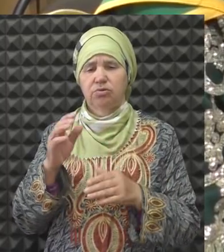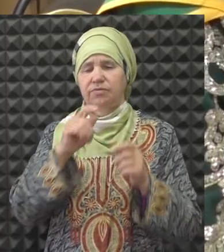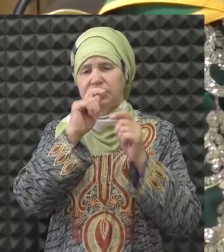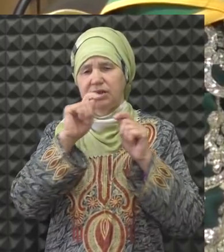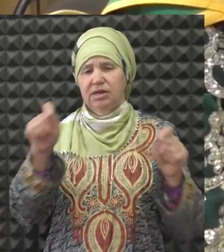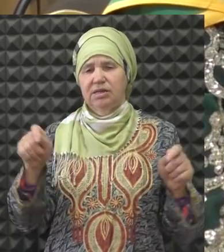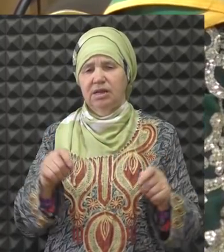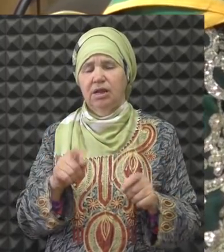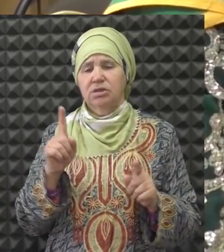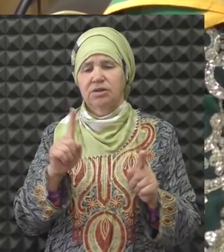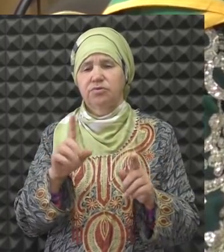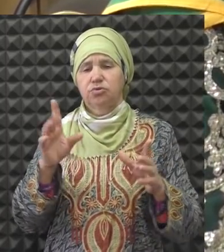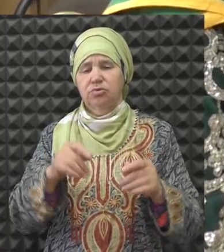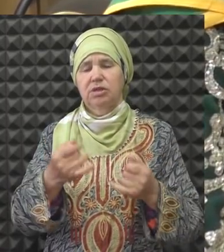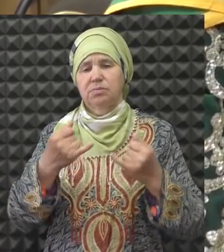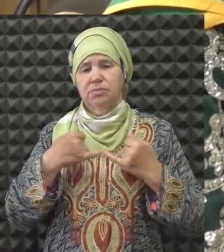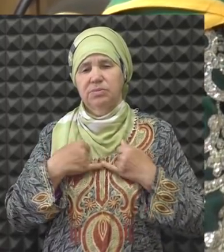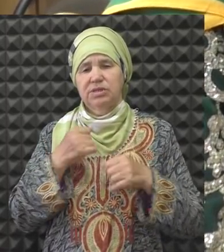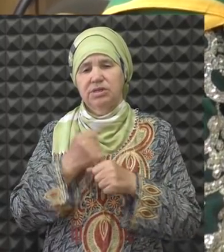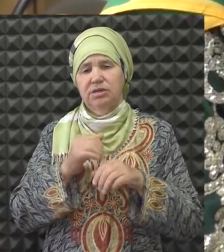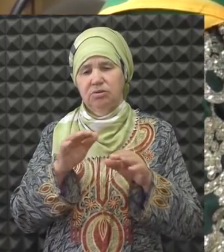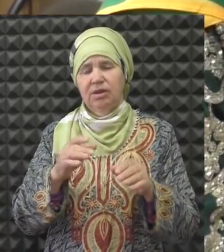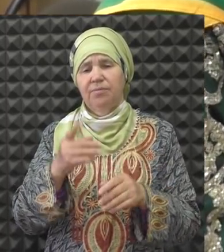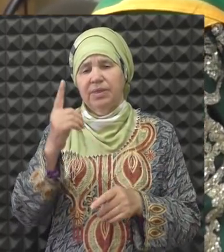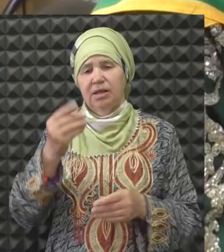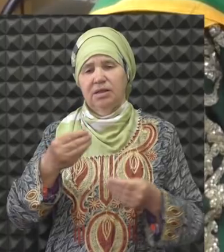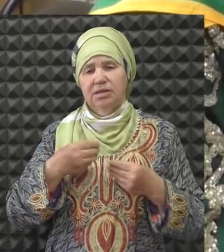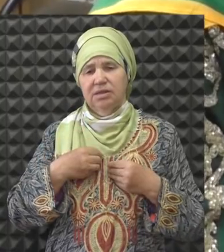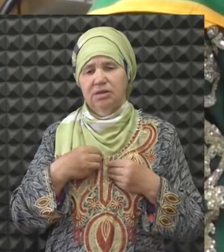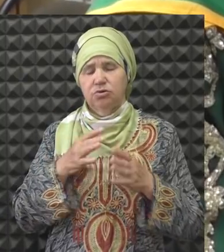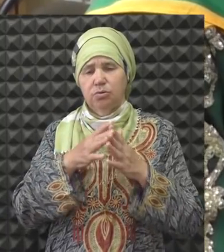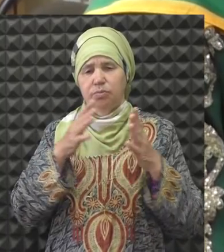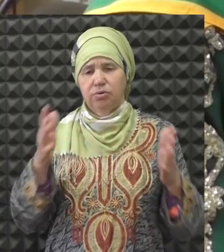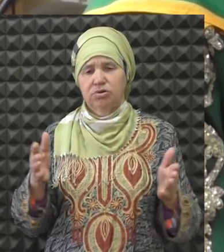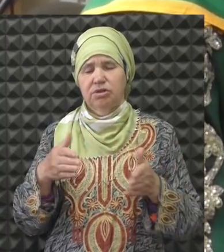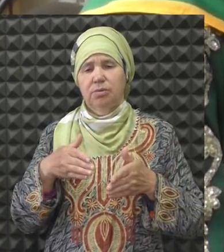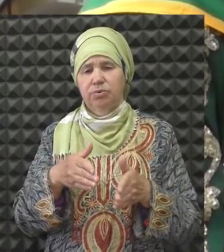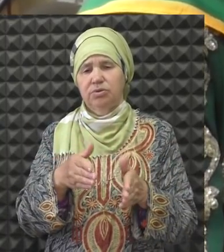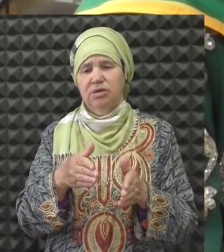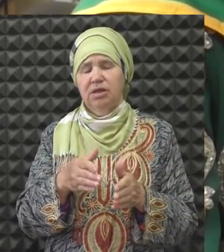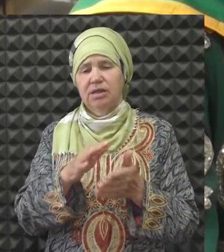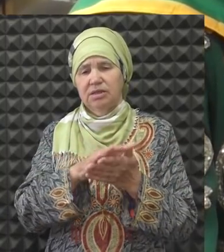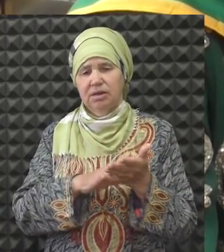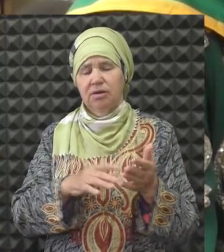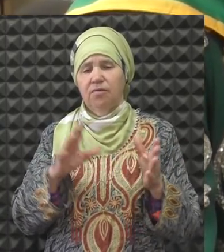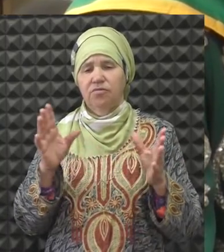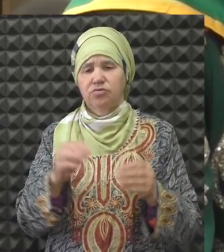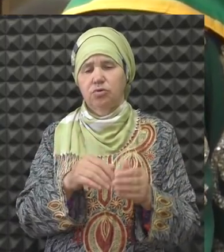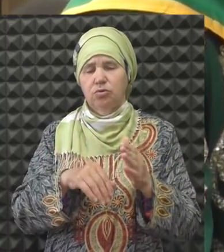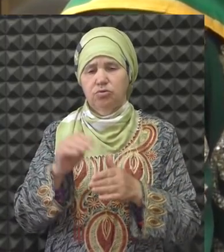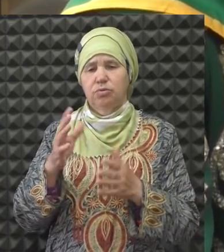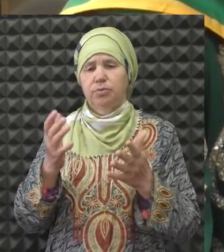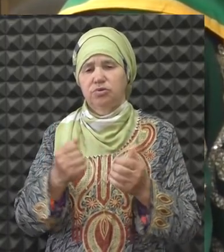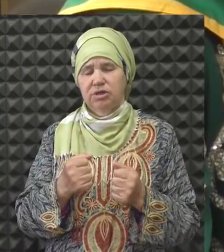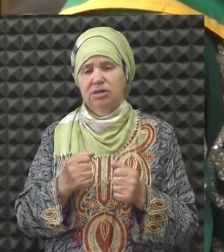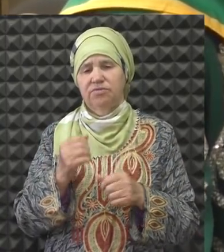лучшим вознаградит их за все то, что они для нас делают. И дай Аллах, чтобы они еще больше и дальше у них